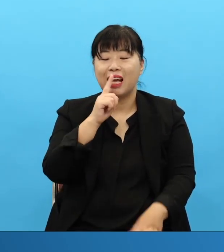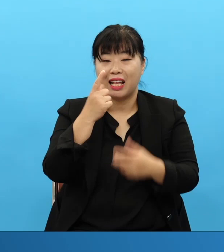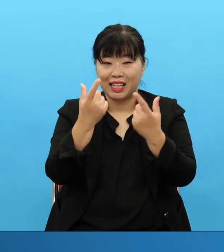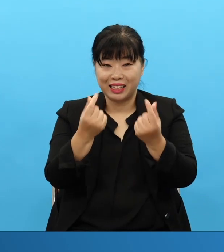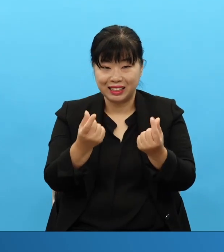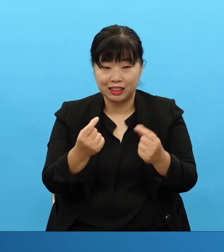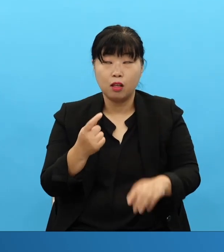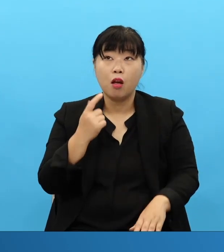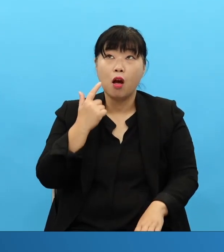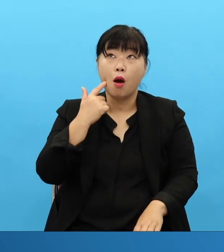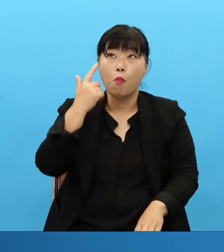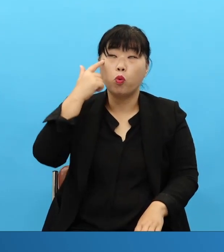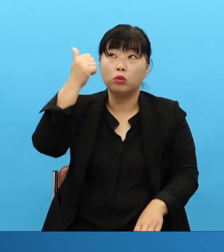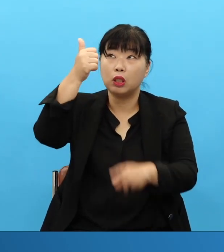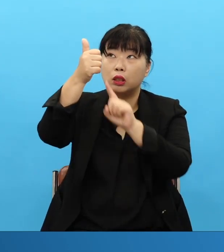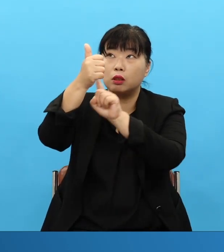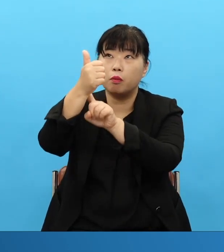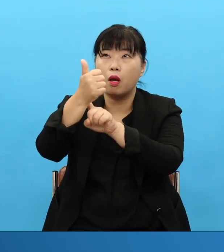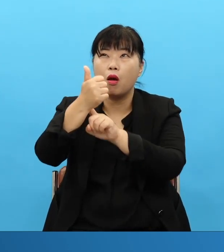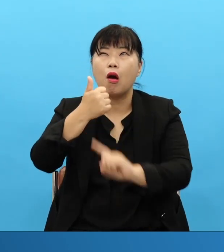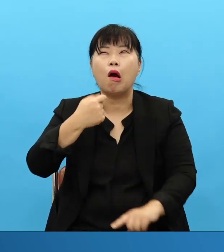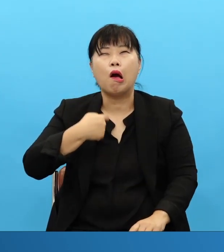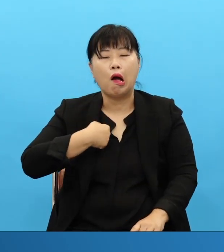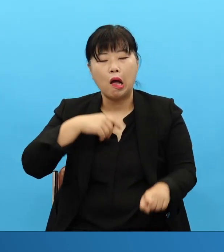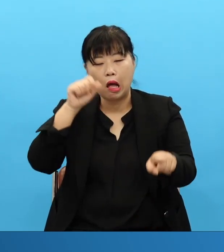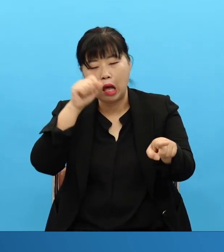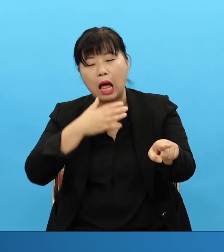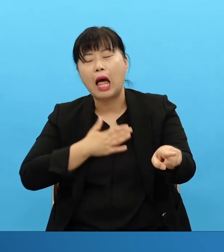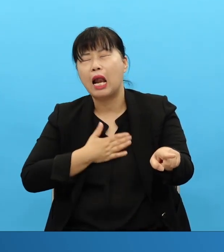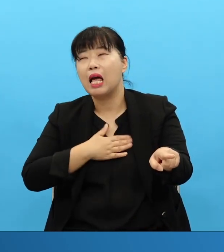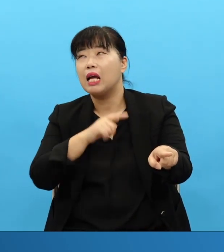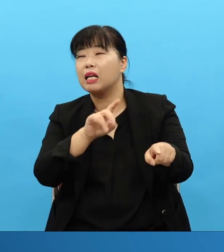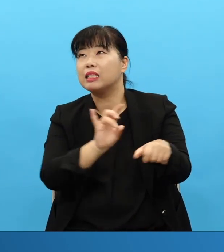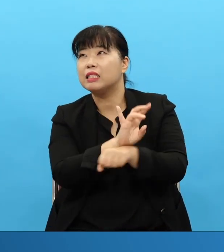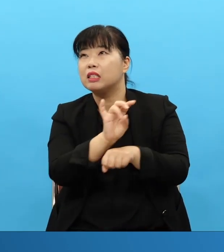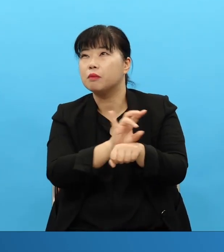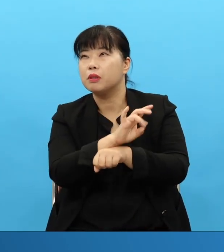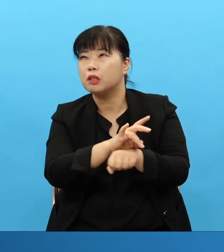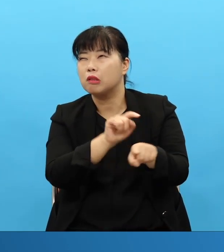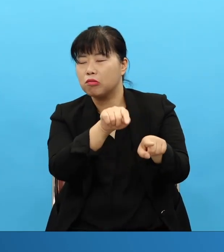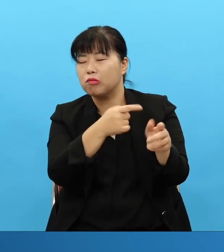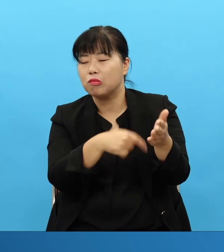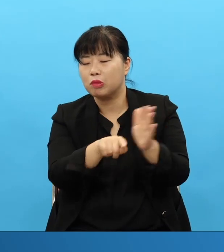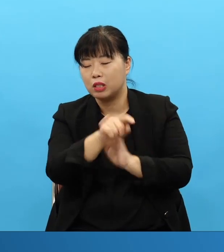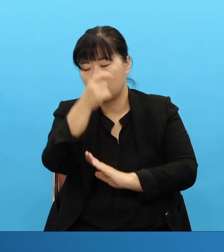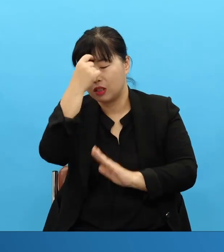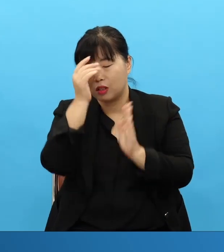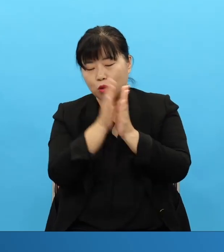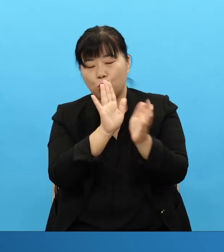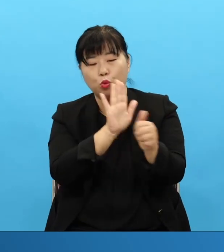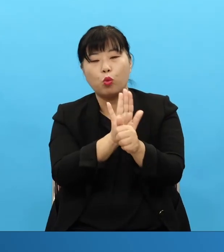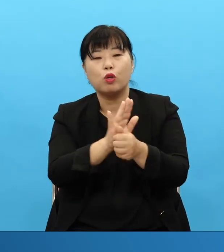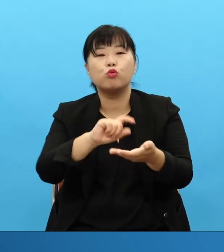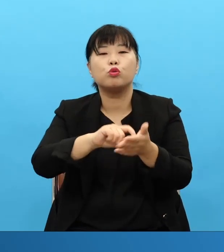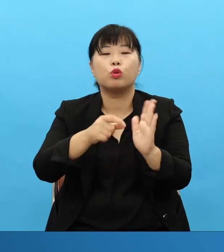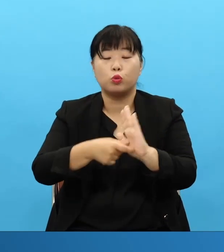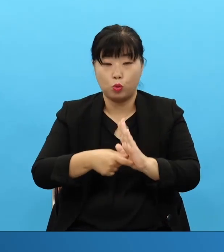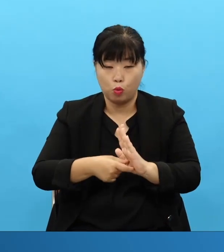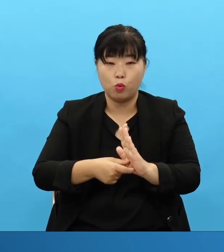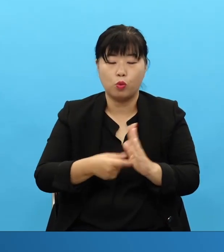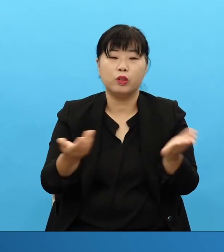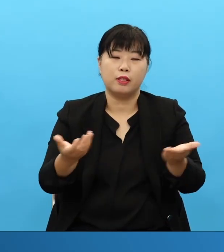elder that is within the 24 hours prayers of your pastor, the evangelist. 성경을 한번 확인해 봅시다. Let's confirm the Bible.